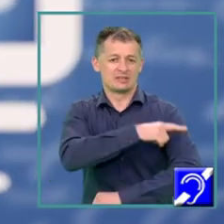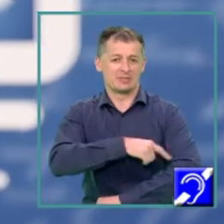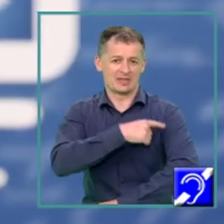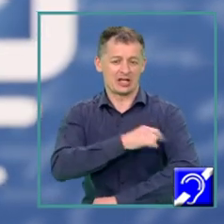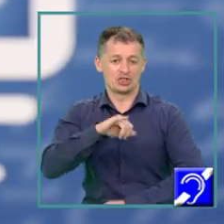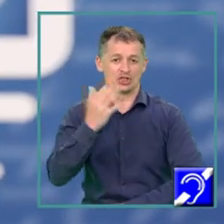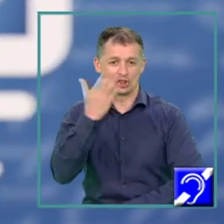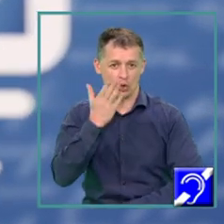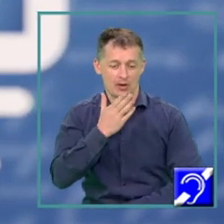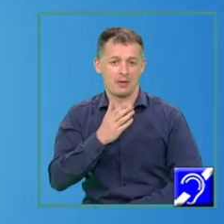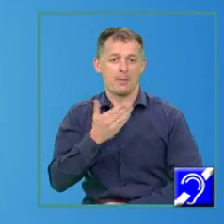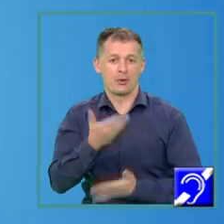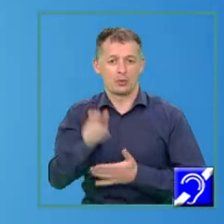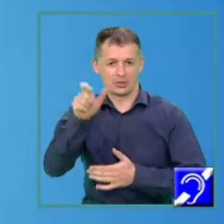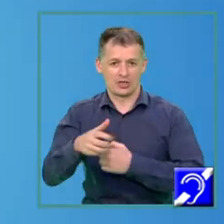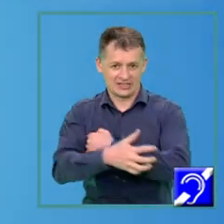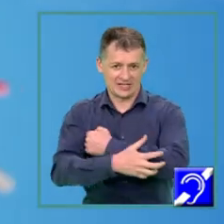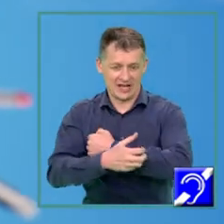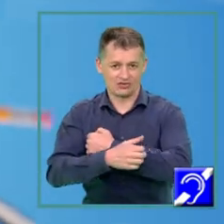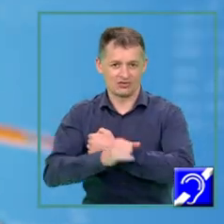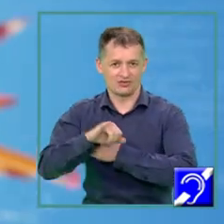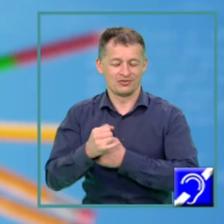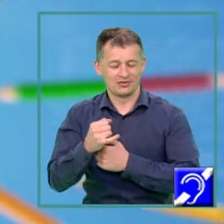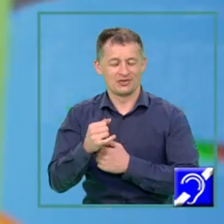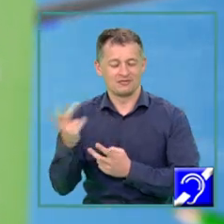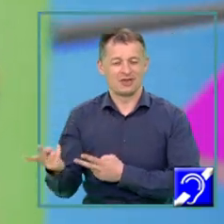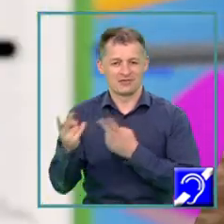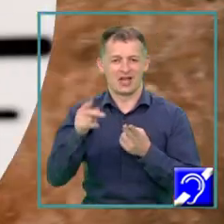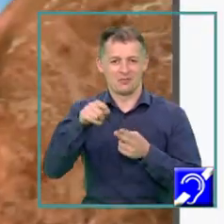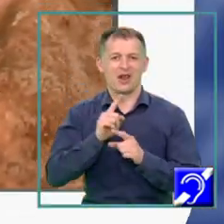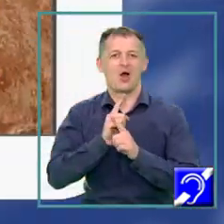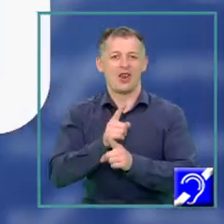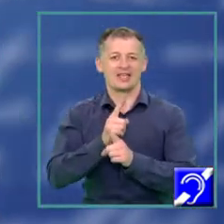dorit o Românie de poveste. Vă invit așadar la o lecție de istorie.